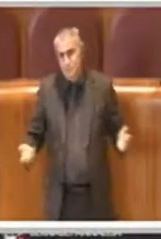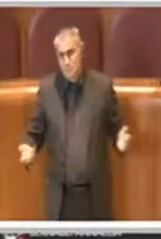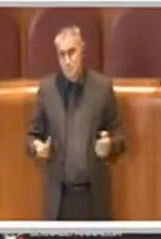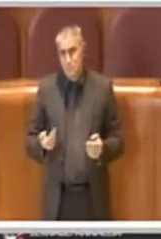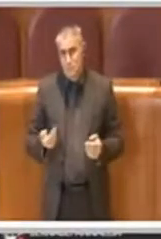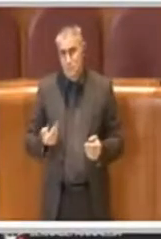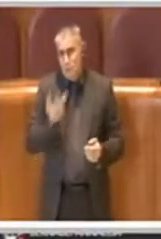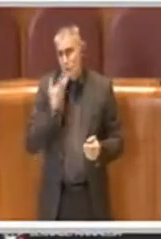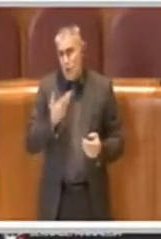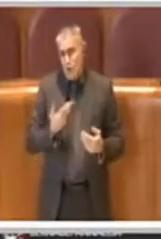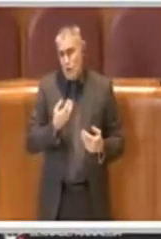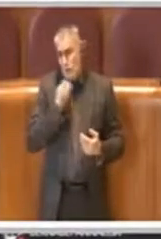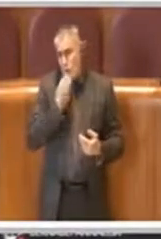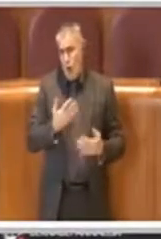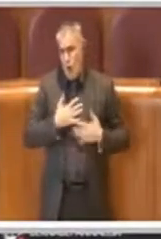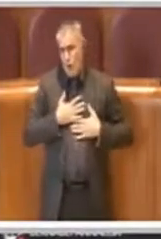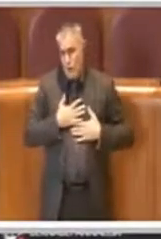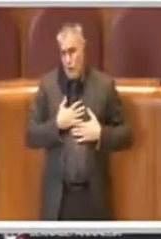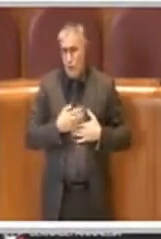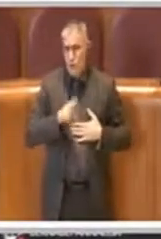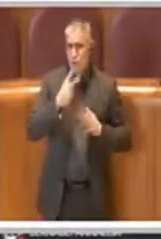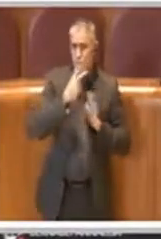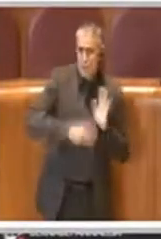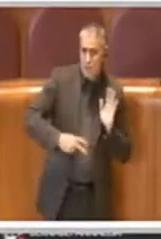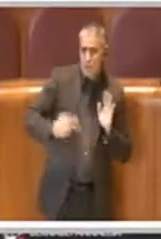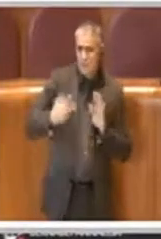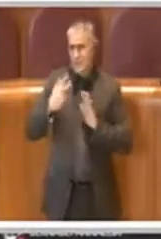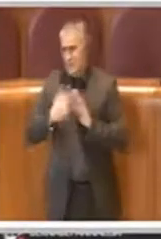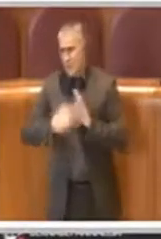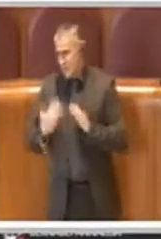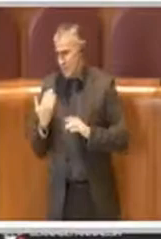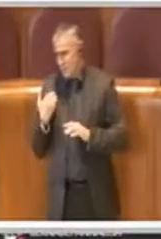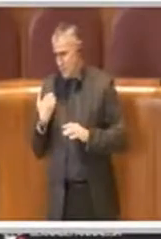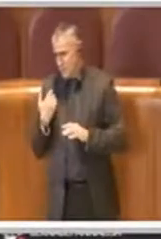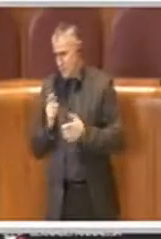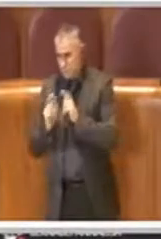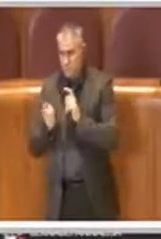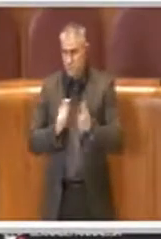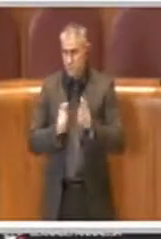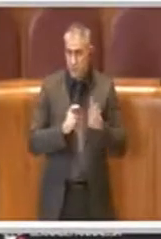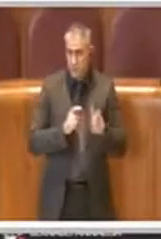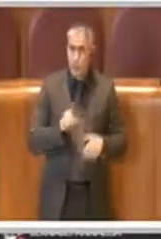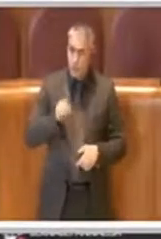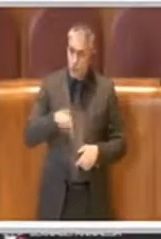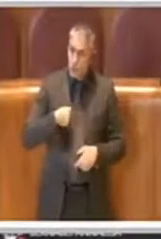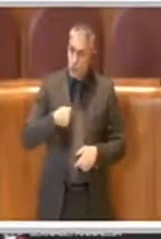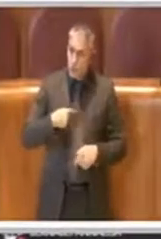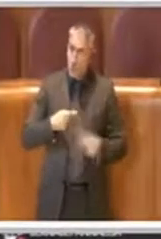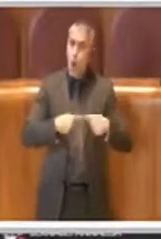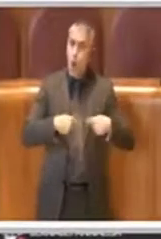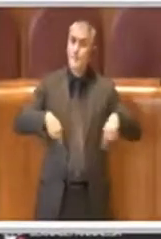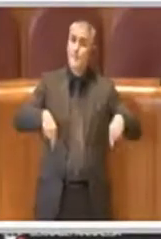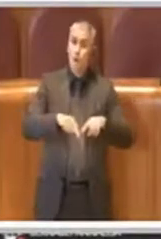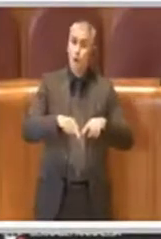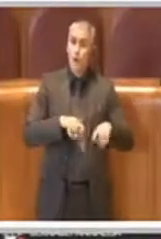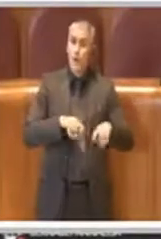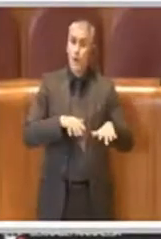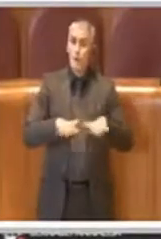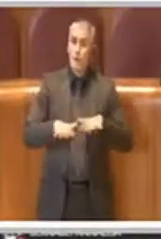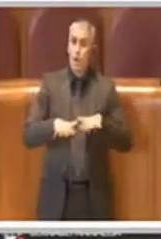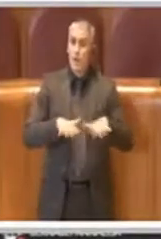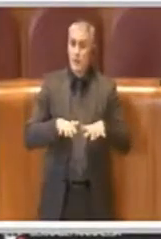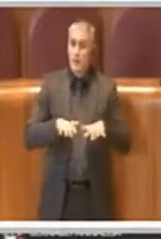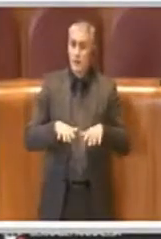2 o 3 mesi che si parla di questi provvedimenti, che si discute di questi provvedimenti. Io feci anche una commissione mobilità su questo, erano i